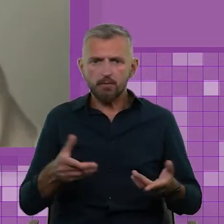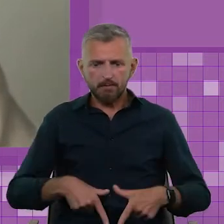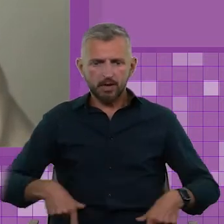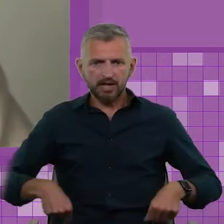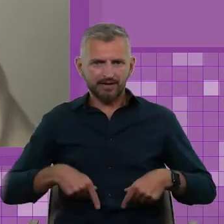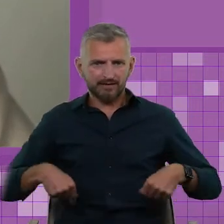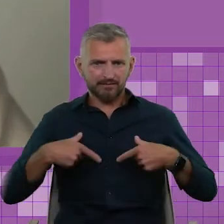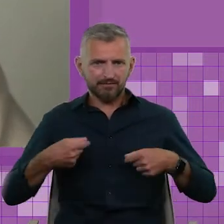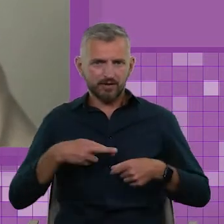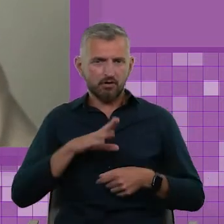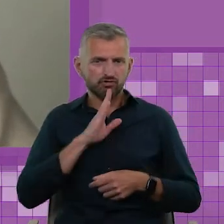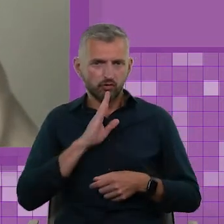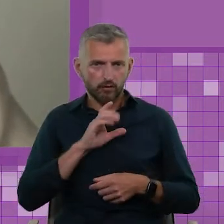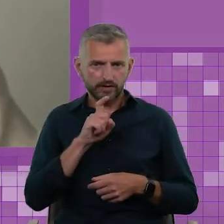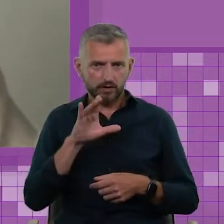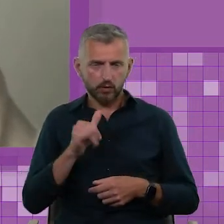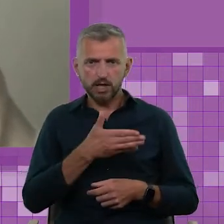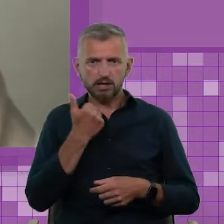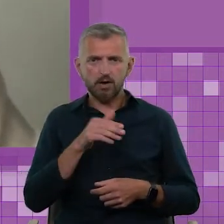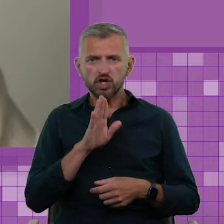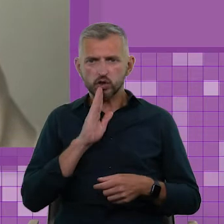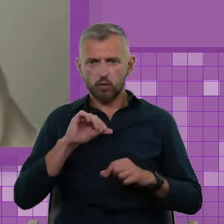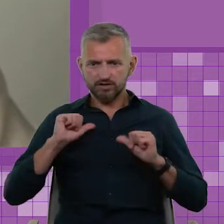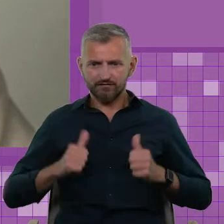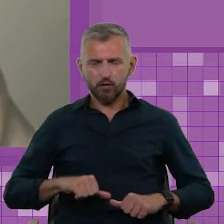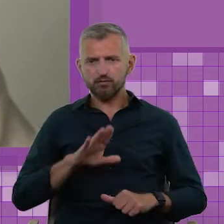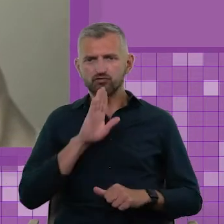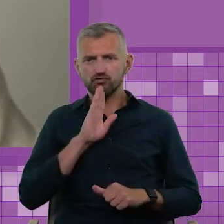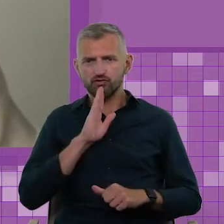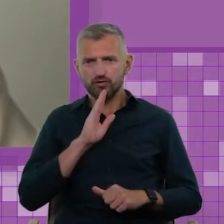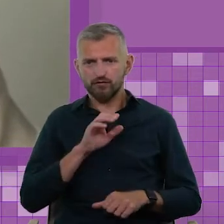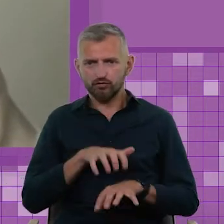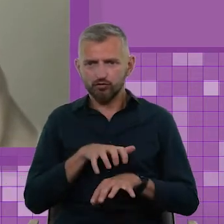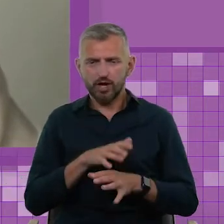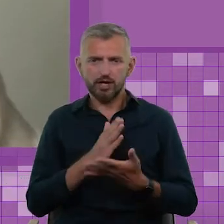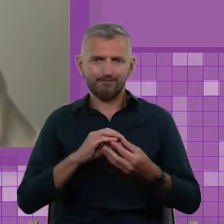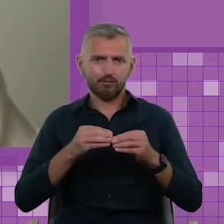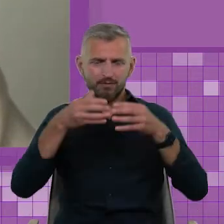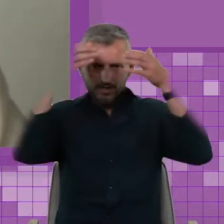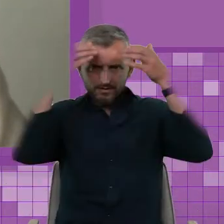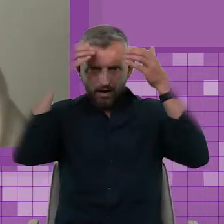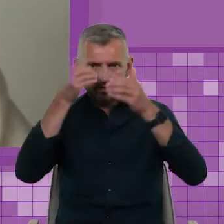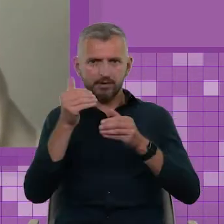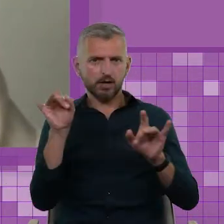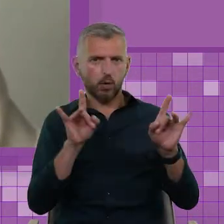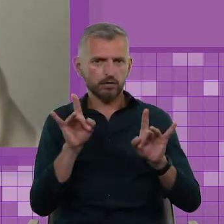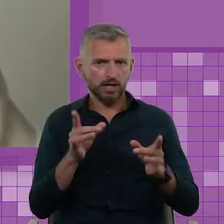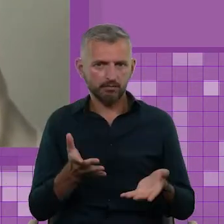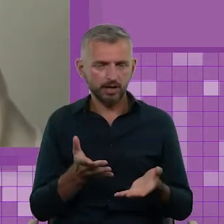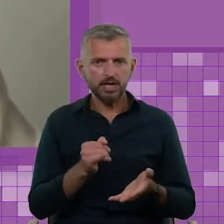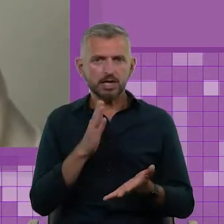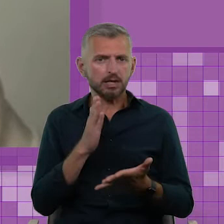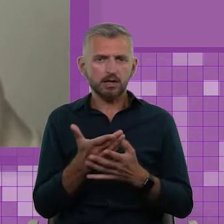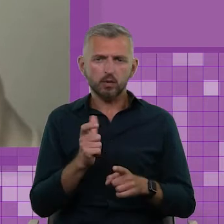для жінок в ЗСУ, досі немає жіночої форми, жіночого взуття. Є проблема з касками, з їх розмірами. Є